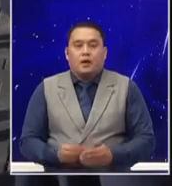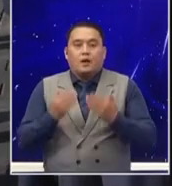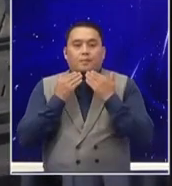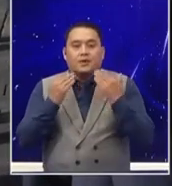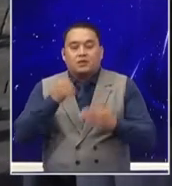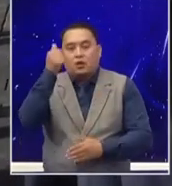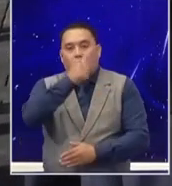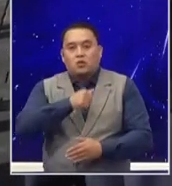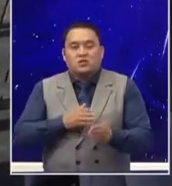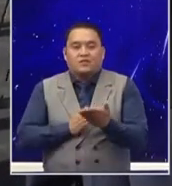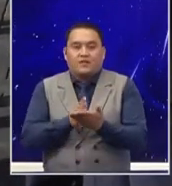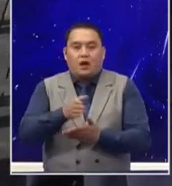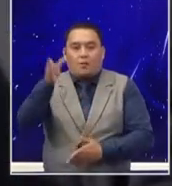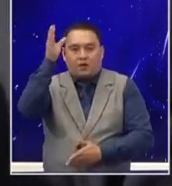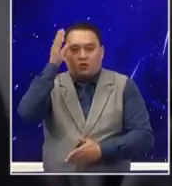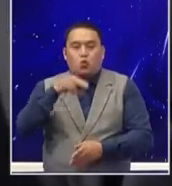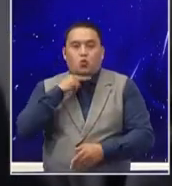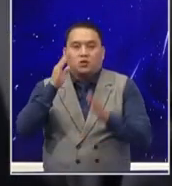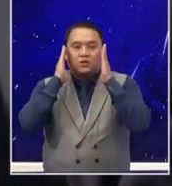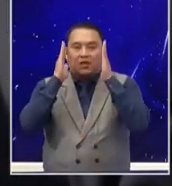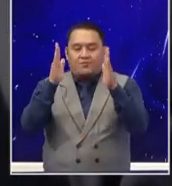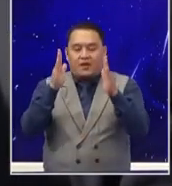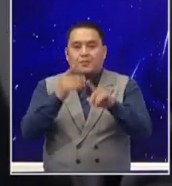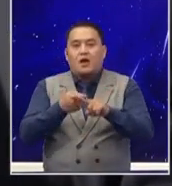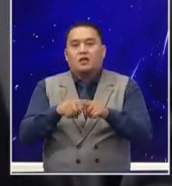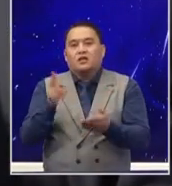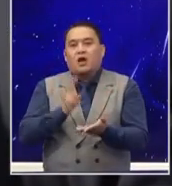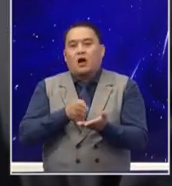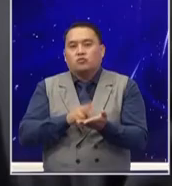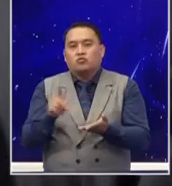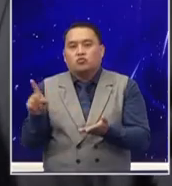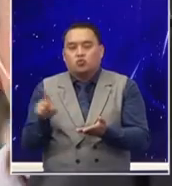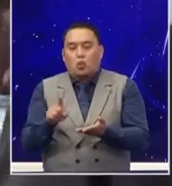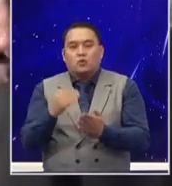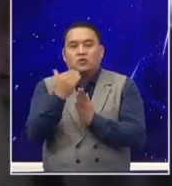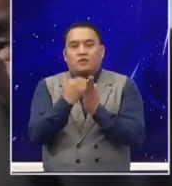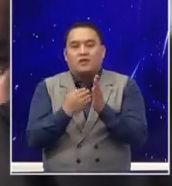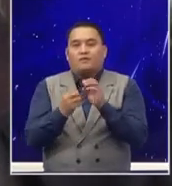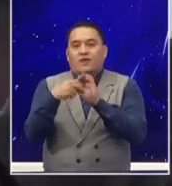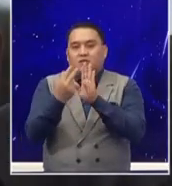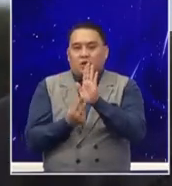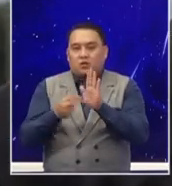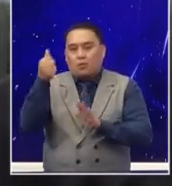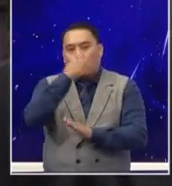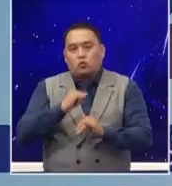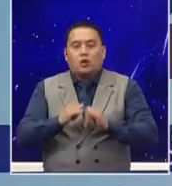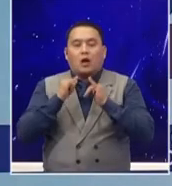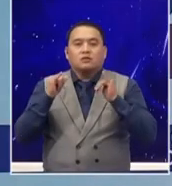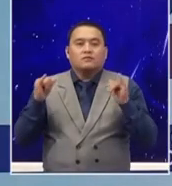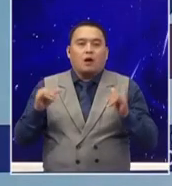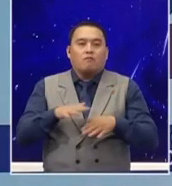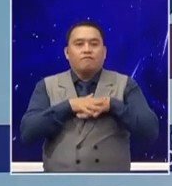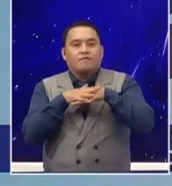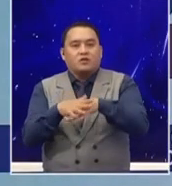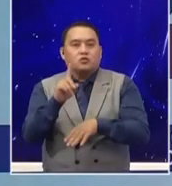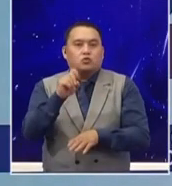в сфере образования в Алматинской области уделяется огромное внимание, свидетельство тому статистика. Если в 2018 на развитие отрасли выделено